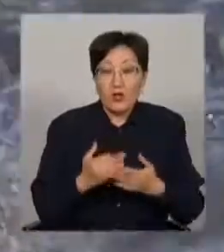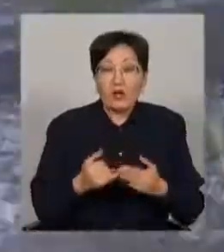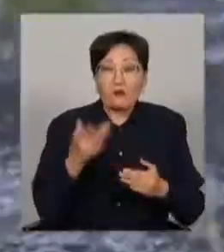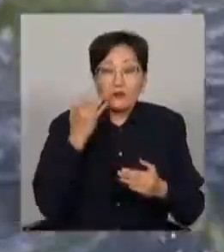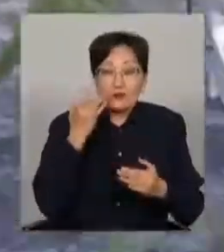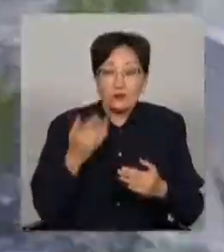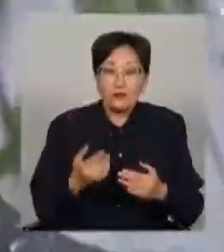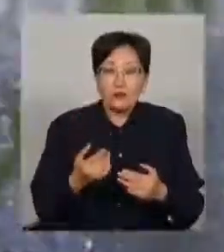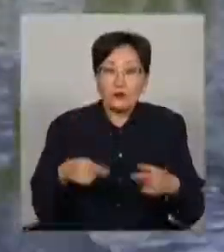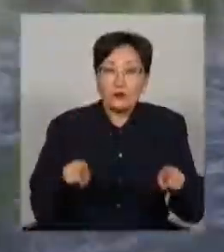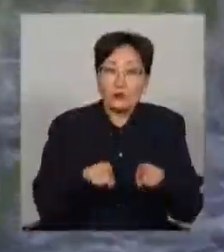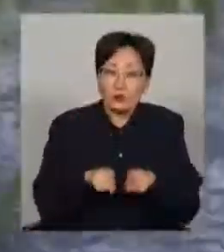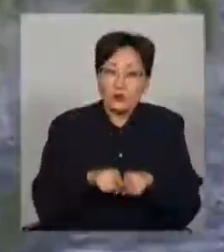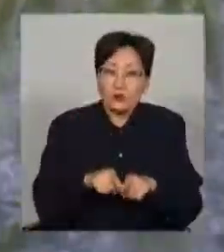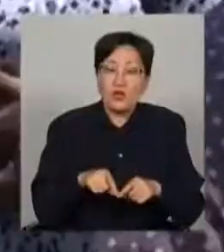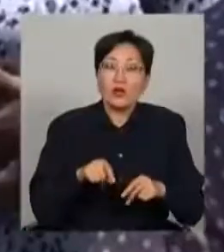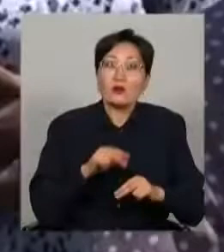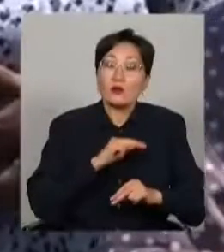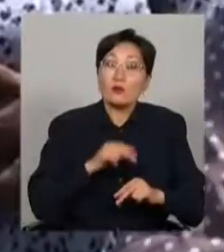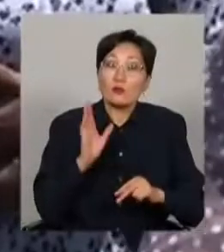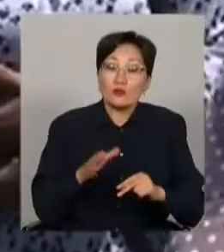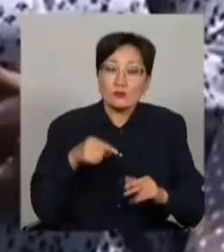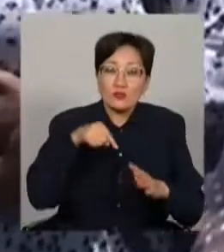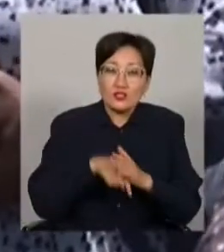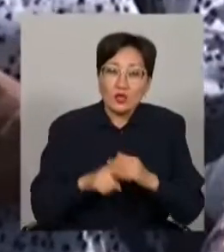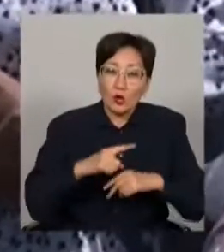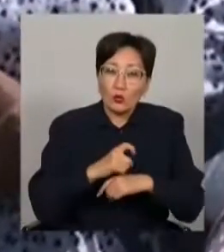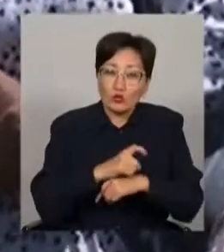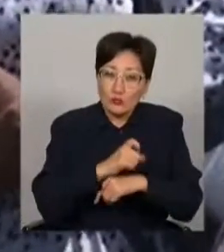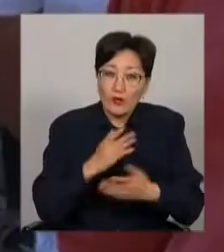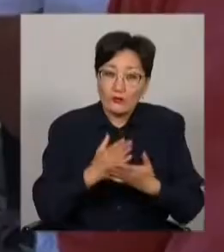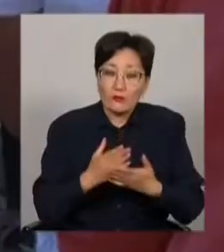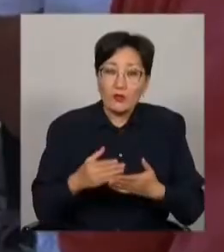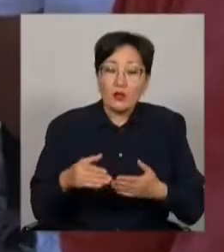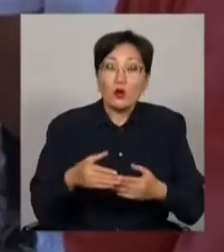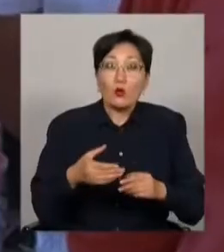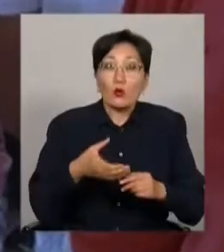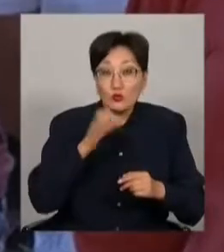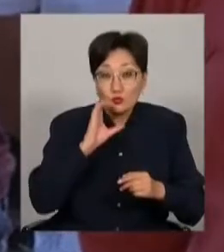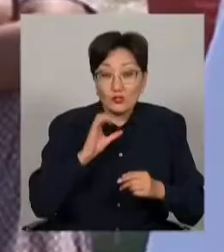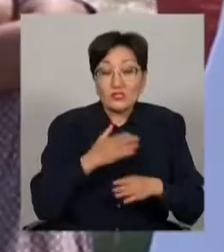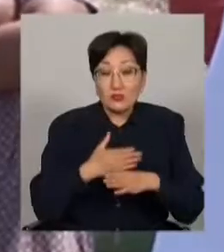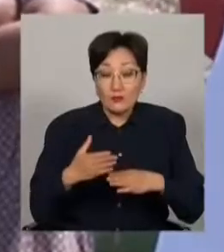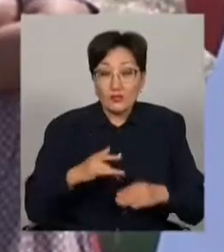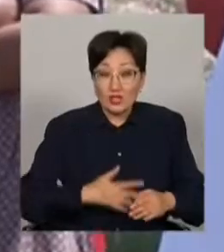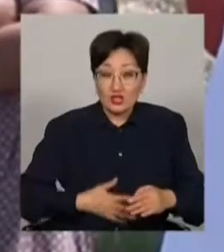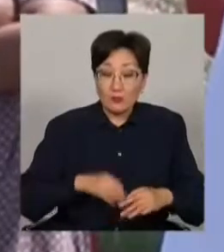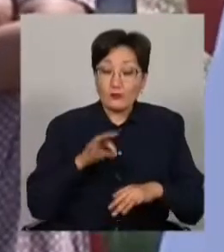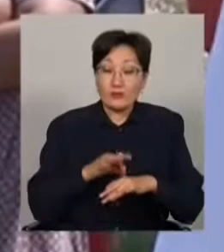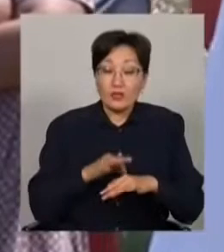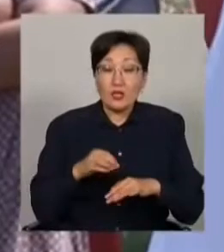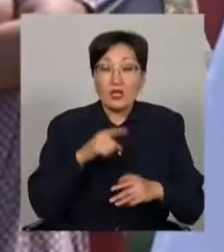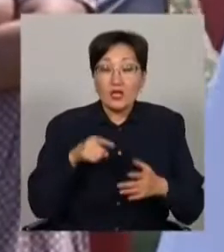қашанғы қарайлай береміз деп наразы. Ішінде құрт бар, оң бәріміз ауырып жатырмыз. Бір жағынан су жоқ, газ мәселесі